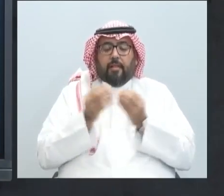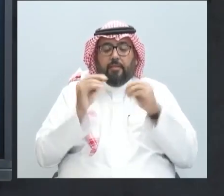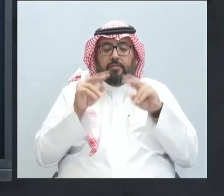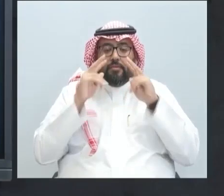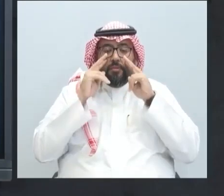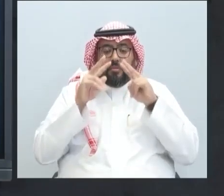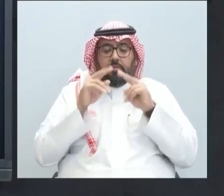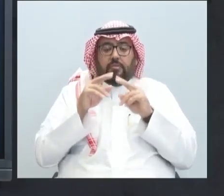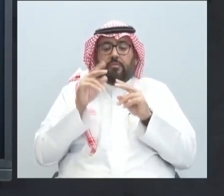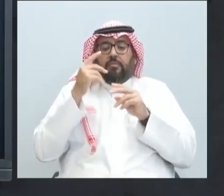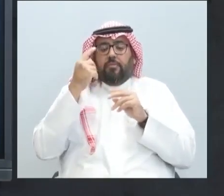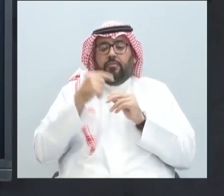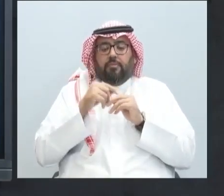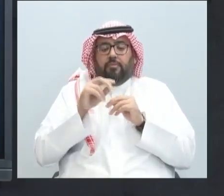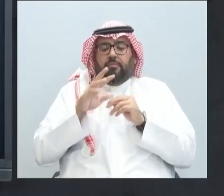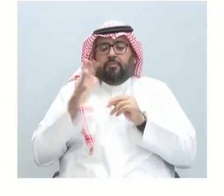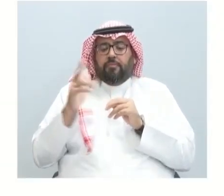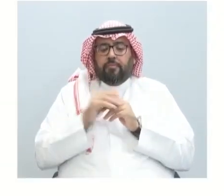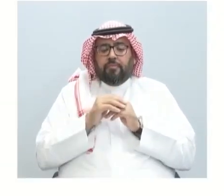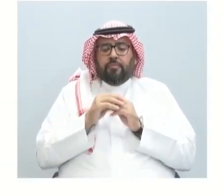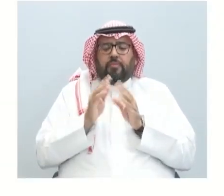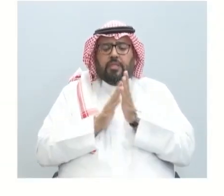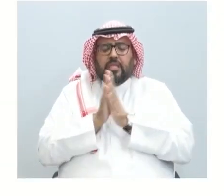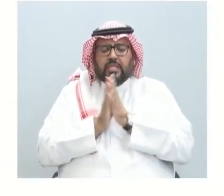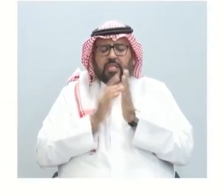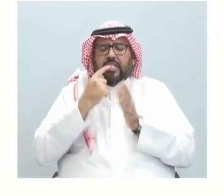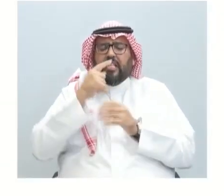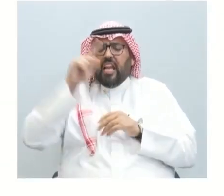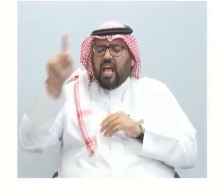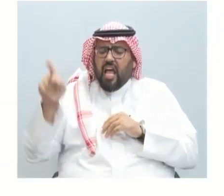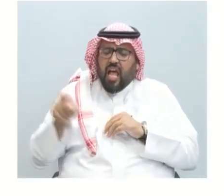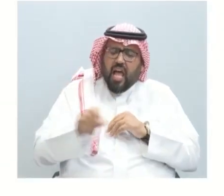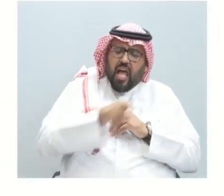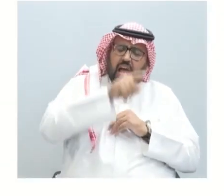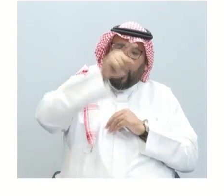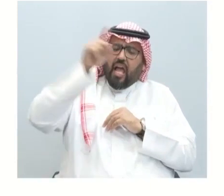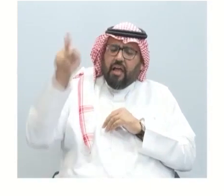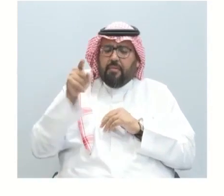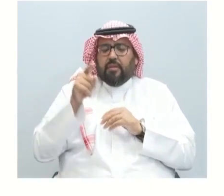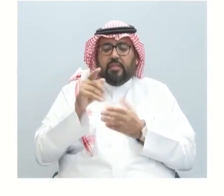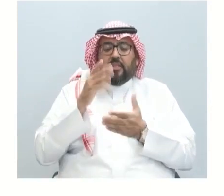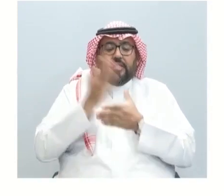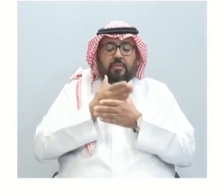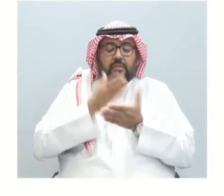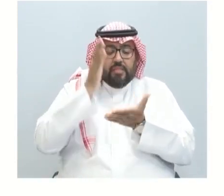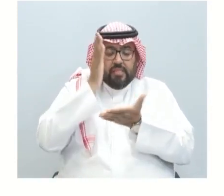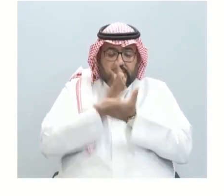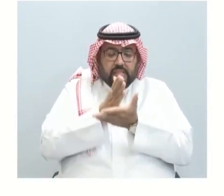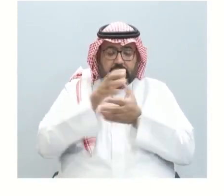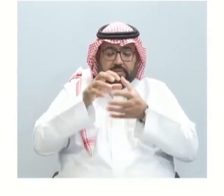معنى امر مختلف بان بعض الخلايا تستغرق عاما كاملا لكي تنقسم او تدخل